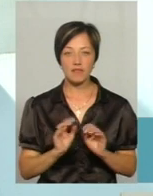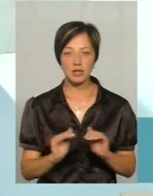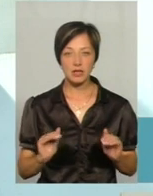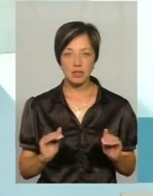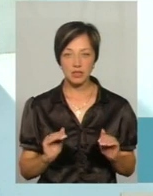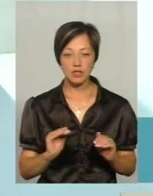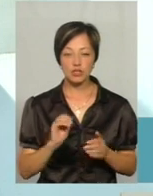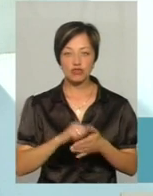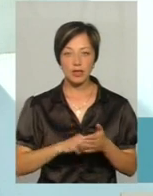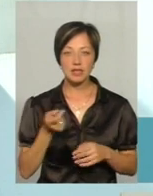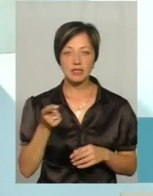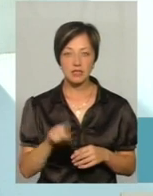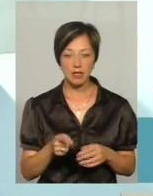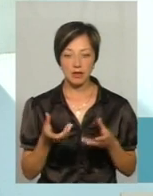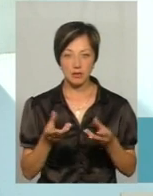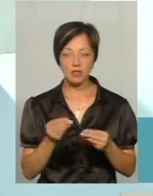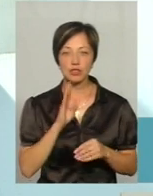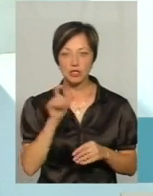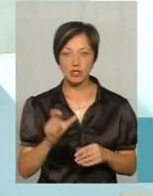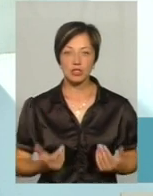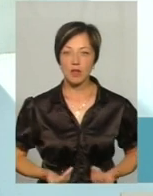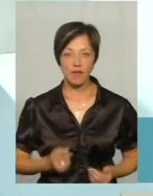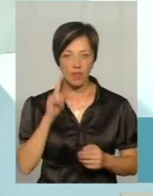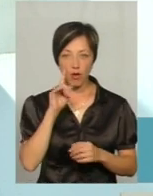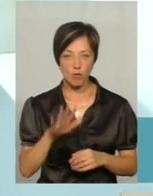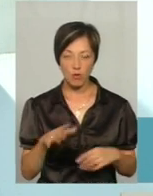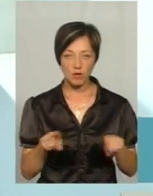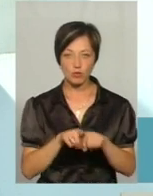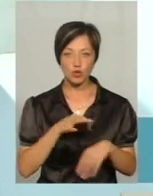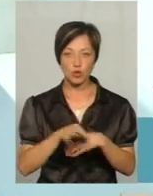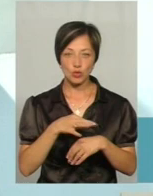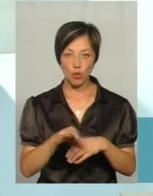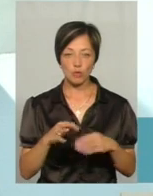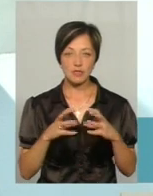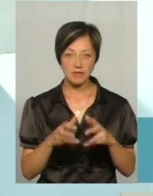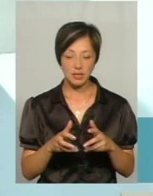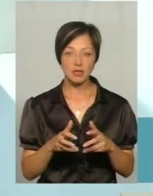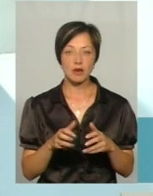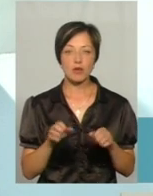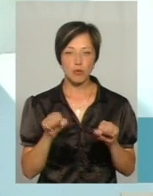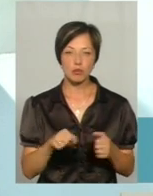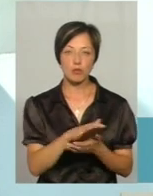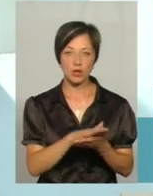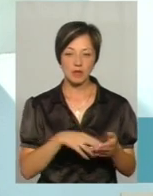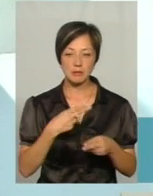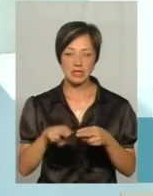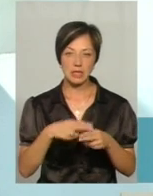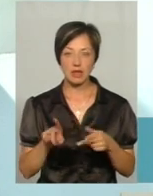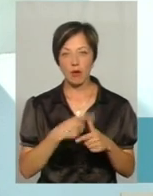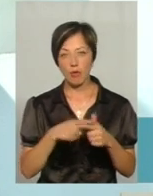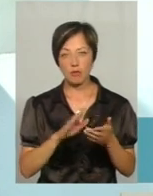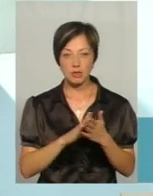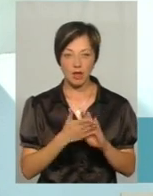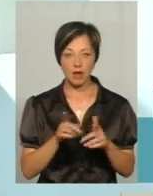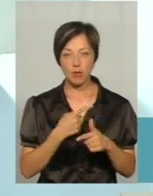нанесена саме через те, що ця жінка жила в нелюбові і такому жорстокому світі, вона може у подальшому мстити або обставинам,